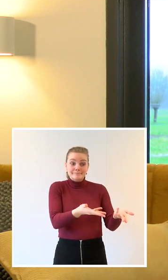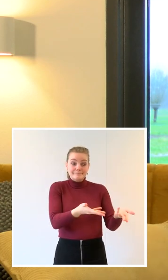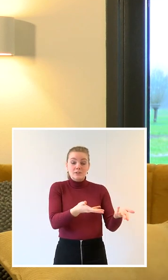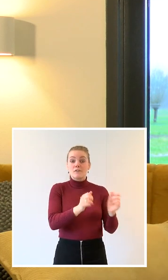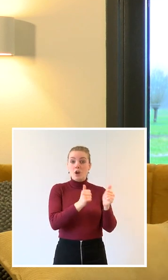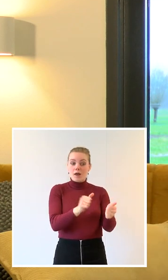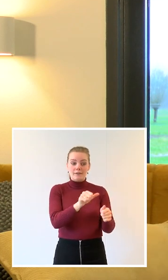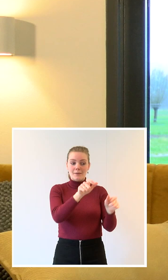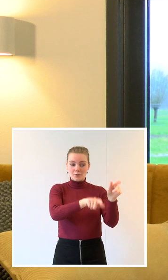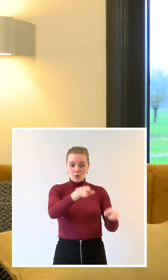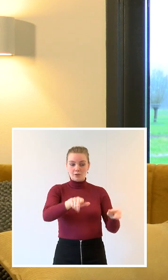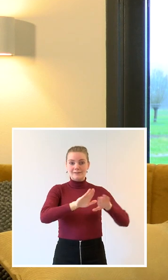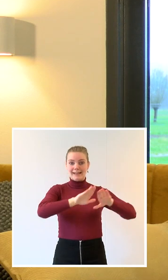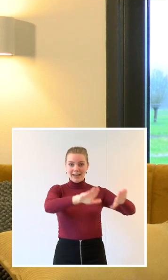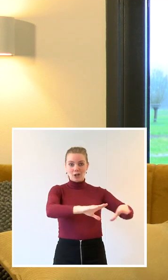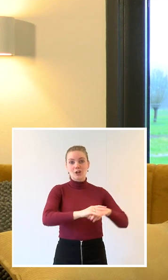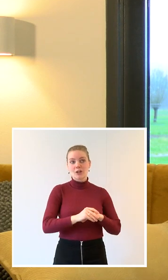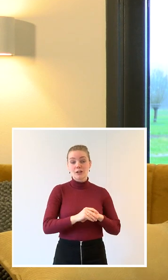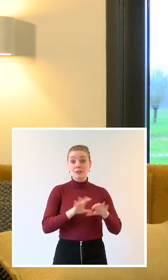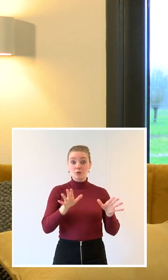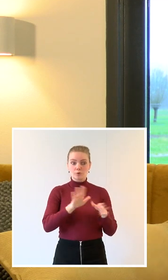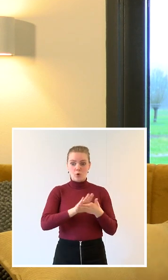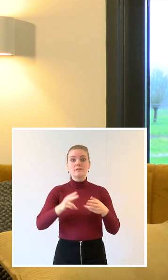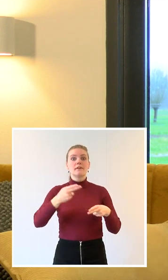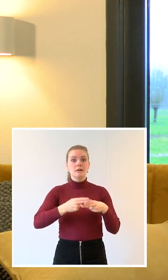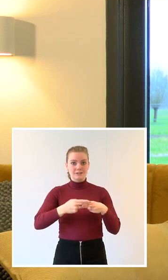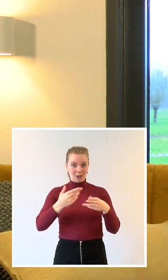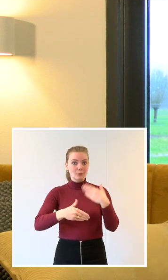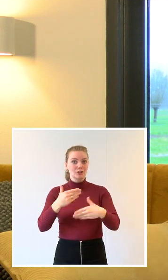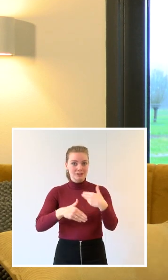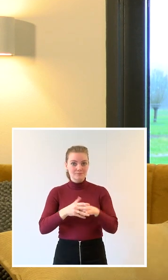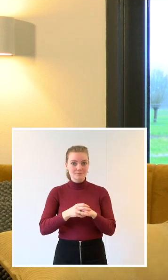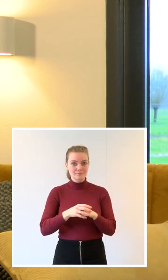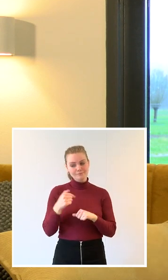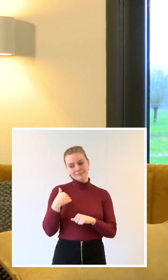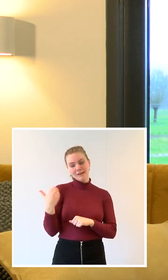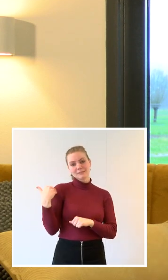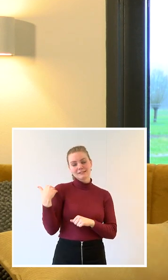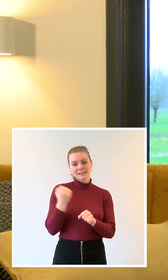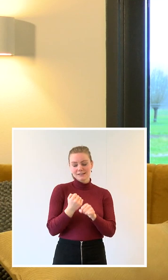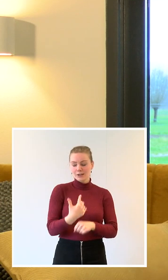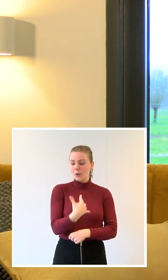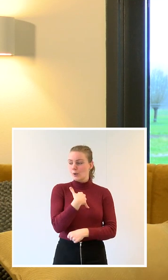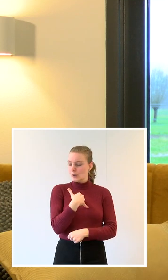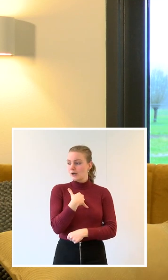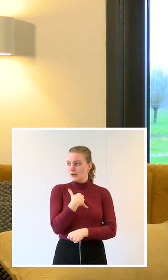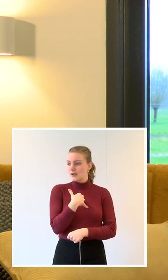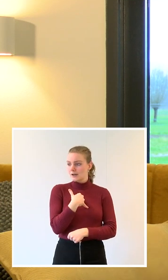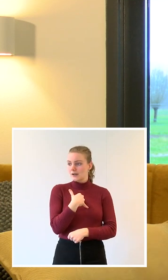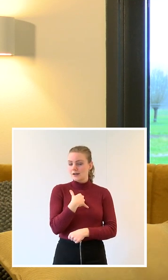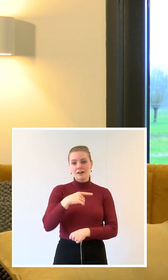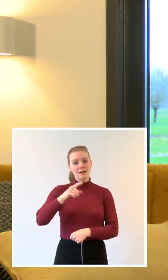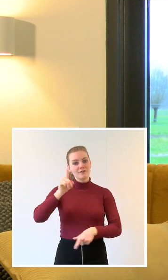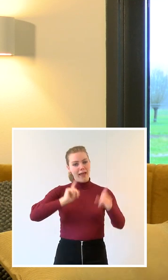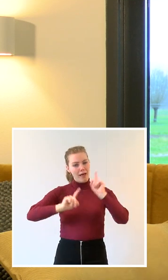En soms gebeurt dat heel onverwachts. Ik was laatst enorm onder de indruk van een verhaal, ook wel bemoedigd, ook werd er ook een